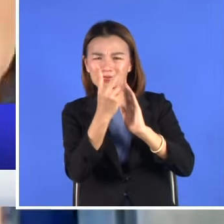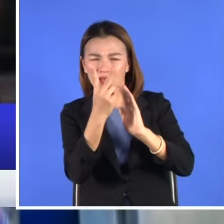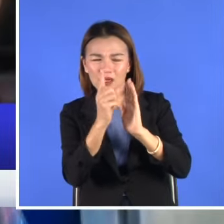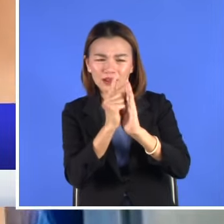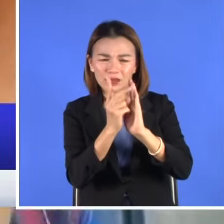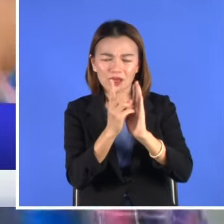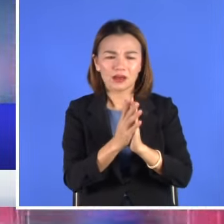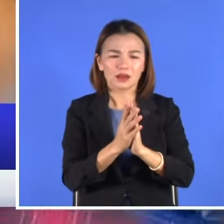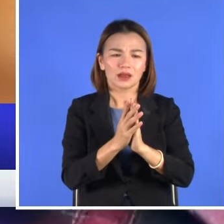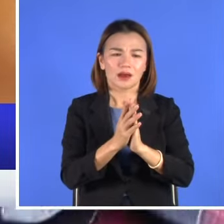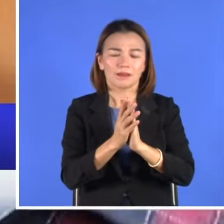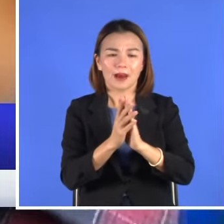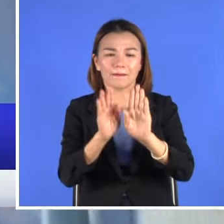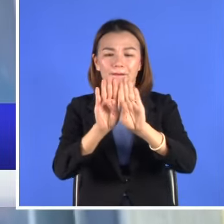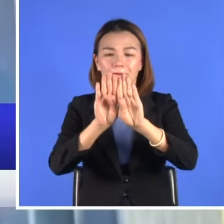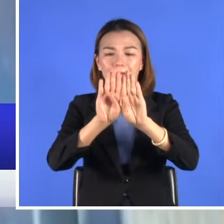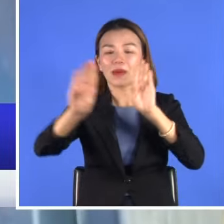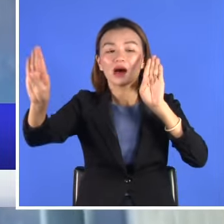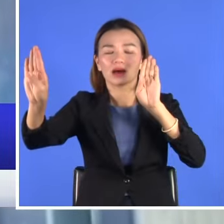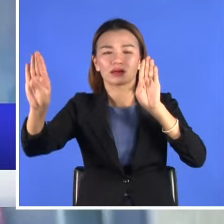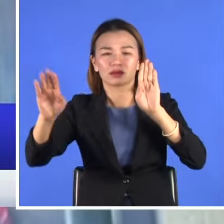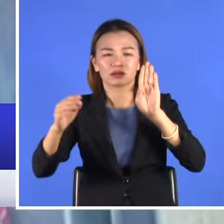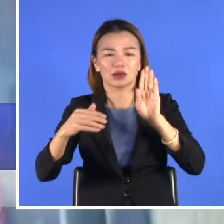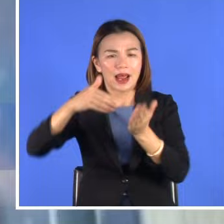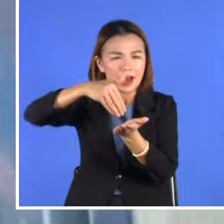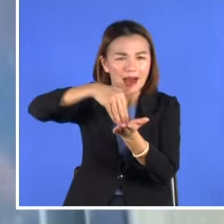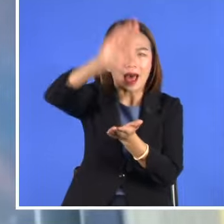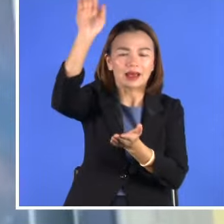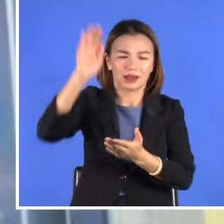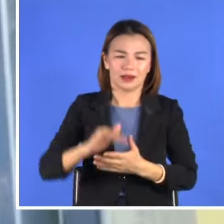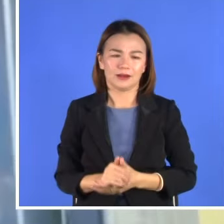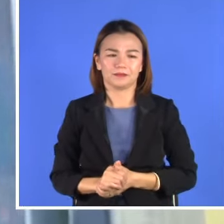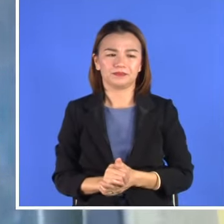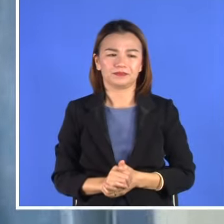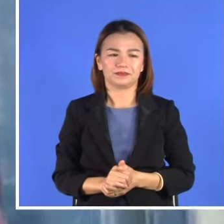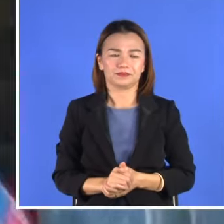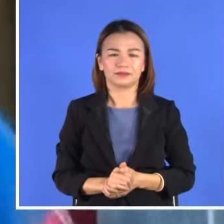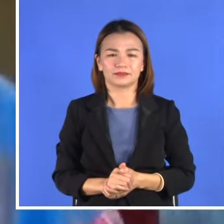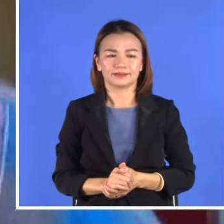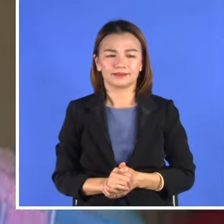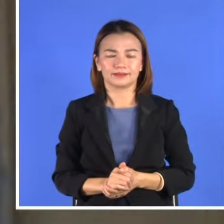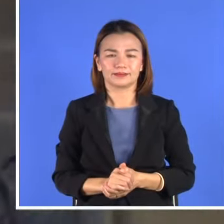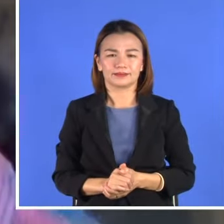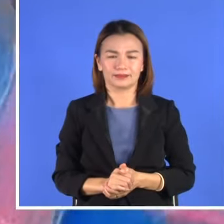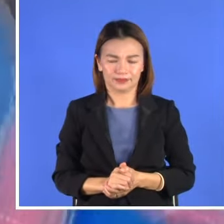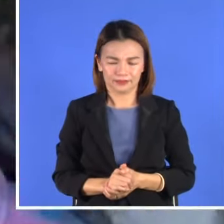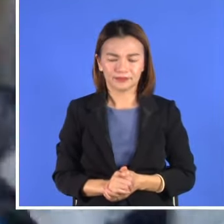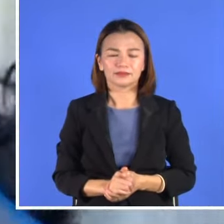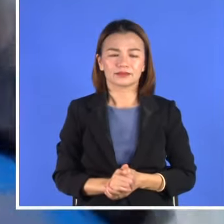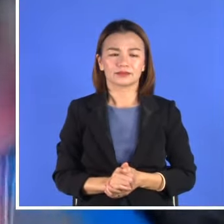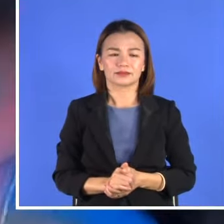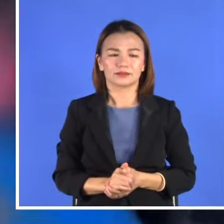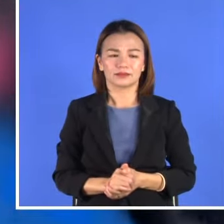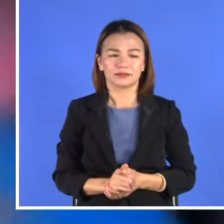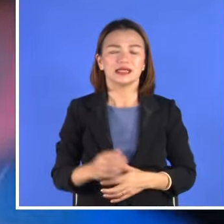หน้าต่างอแล้วก็ตะโกนไล่กำลังศึกษาข้อมูลเกี่ยวกับเ่อหมูคลอดลูกคือคนร้ายเนี่ยน่าจะใช้รำข้าวมา